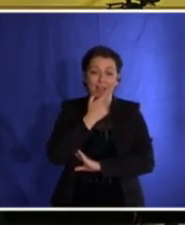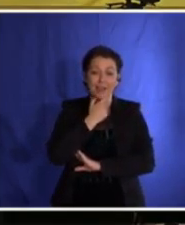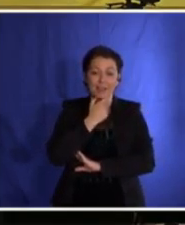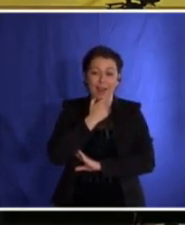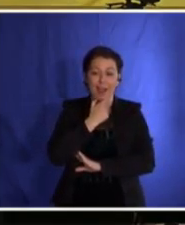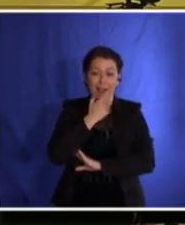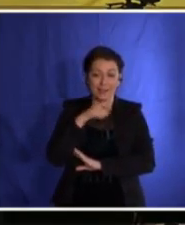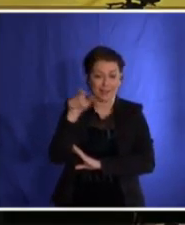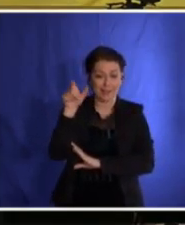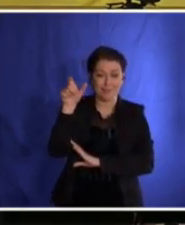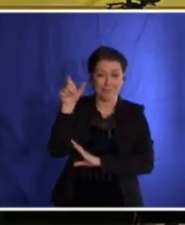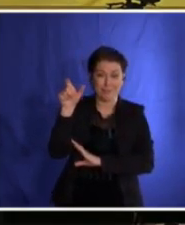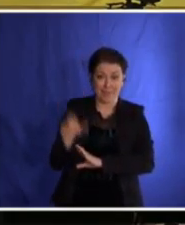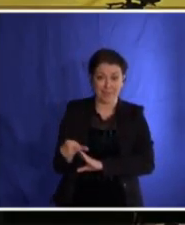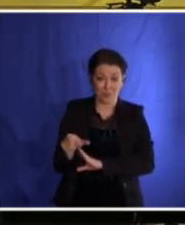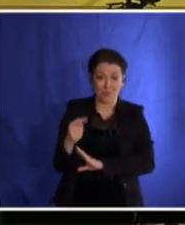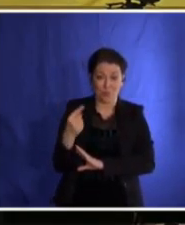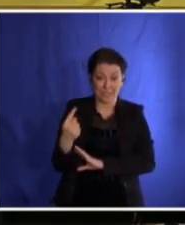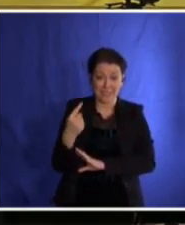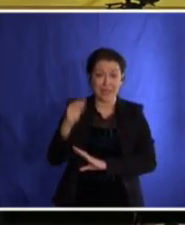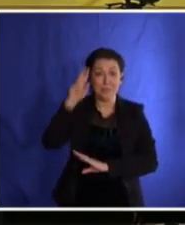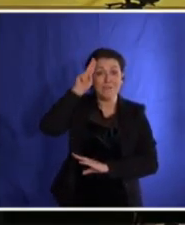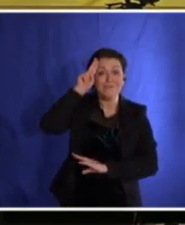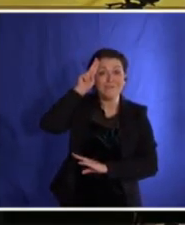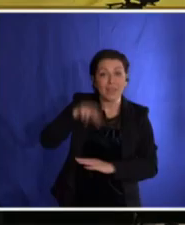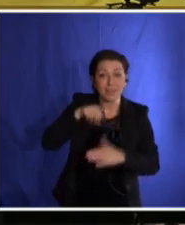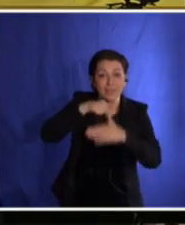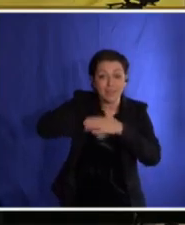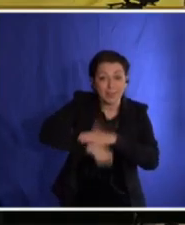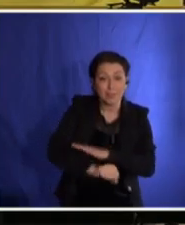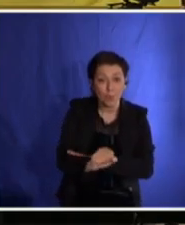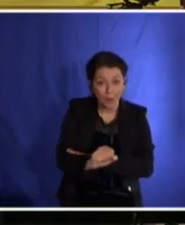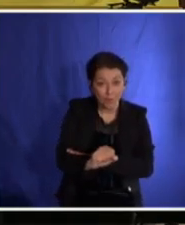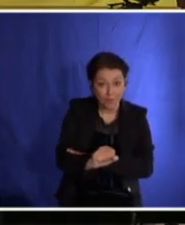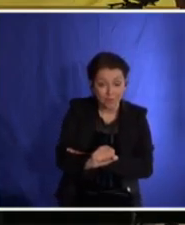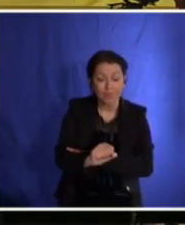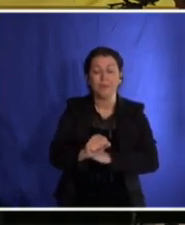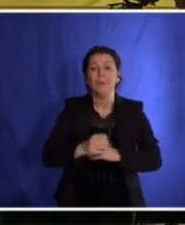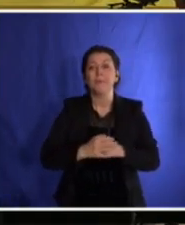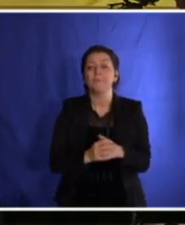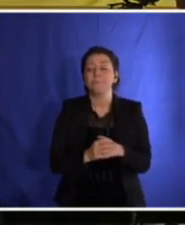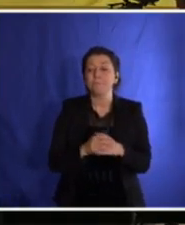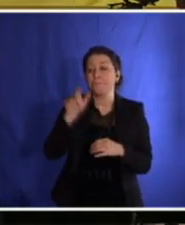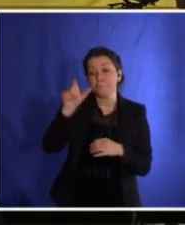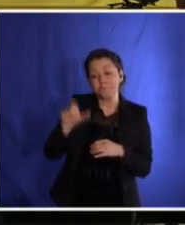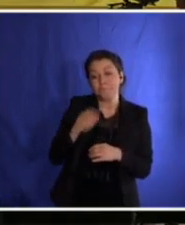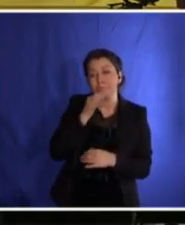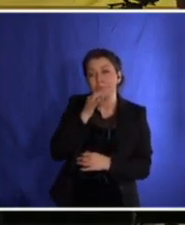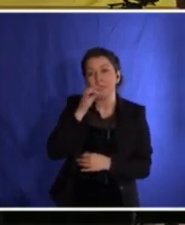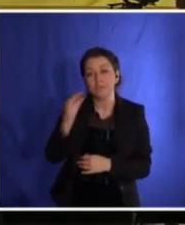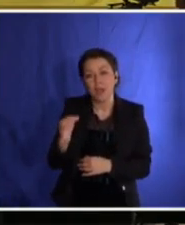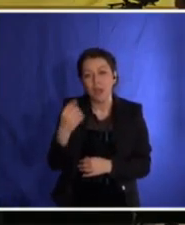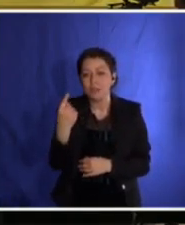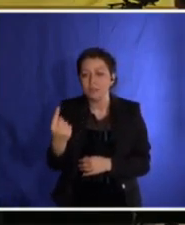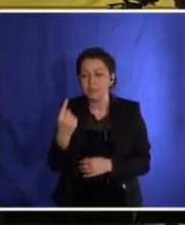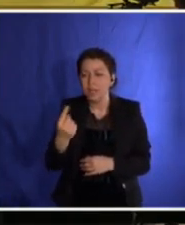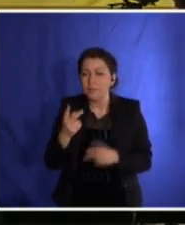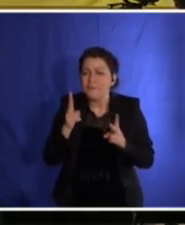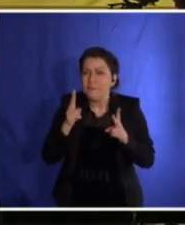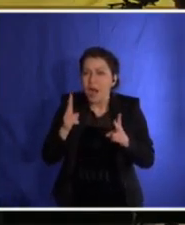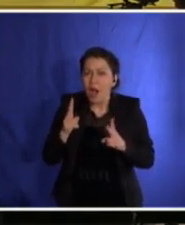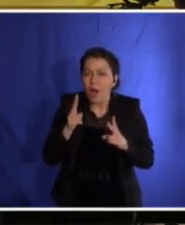Pariserin, die in Wien geboren ist. Und da wurde gefragt, wieso sie eigentlich so alt geworden